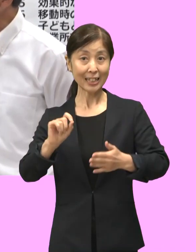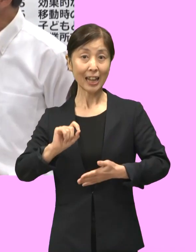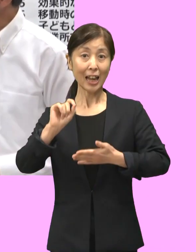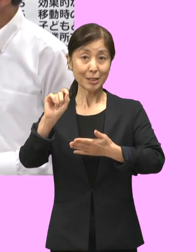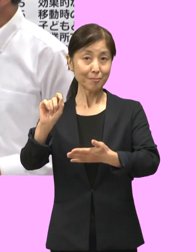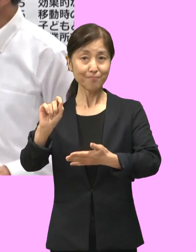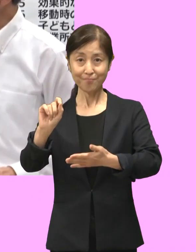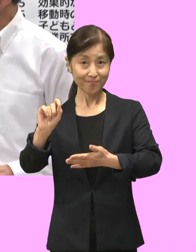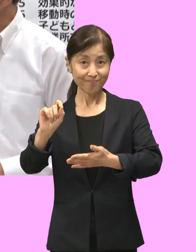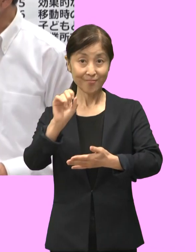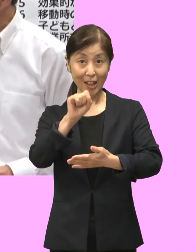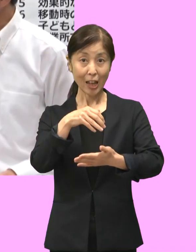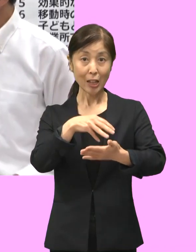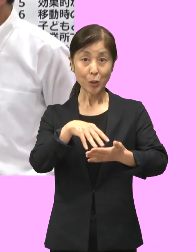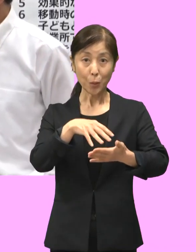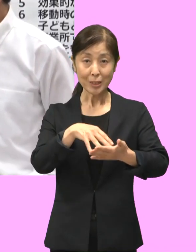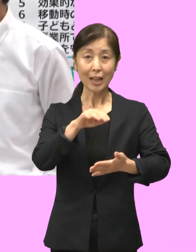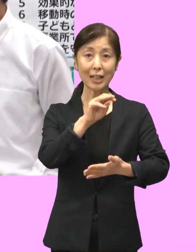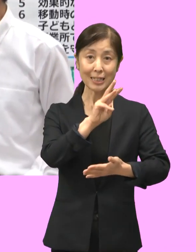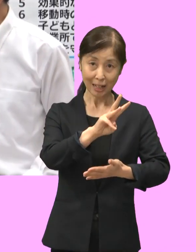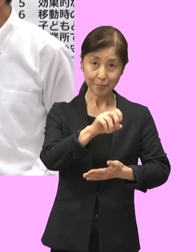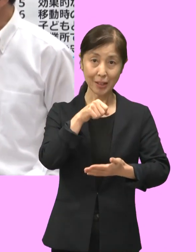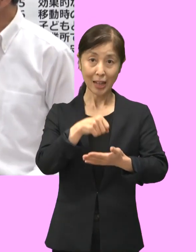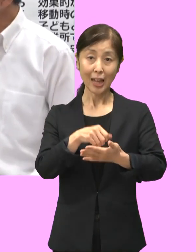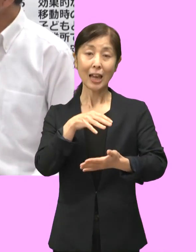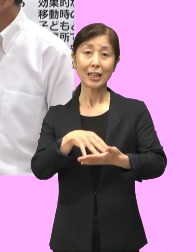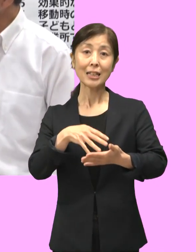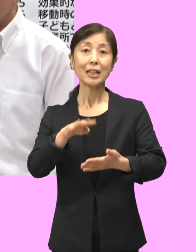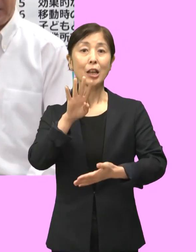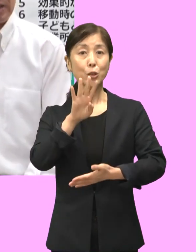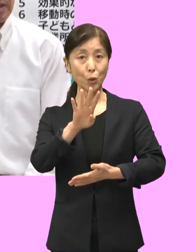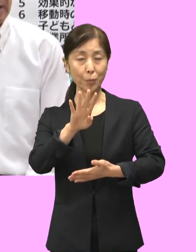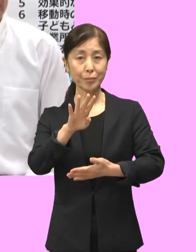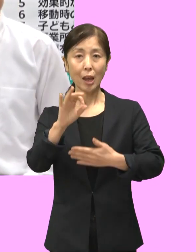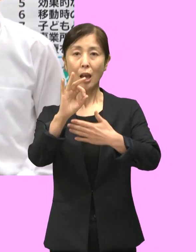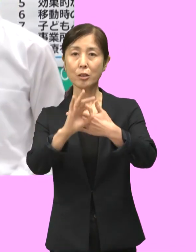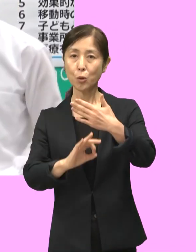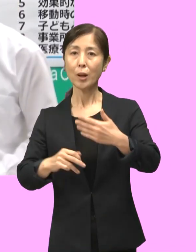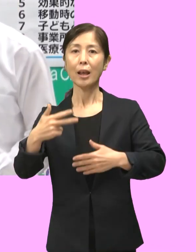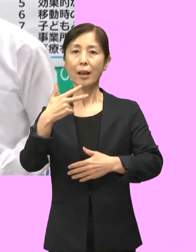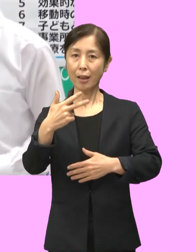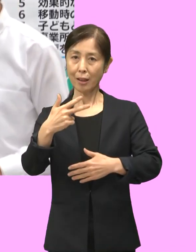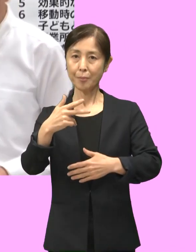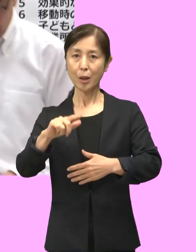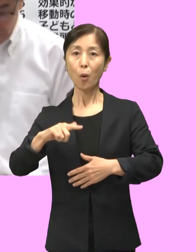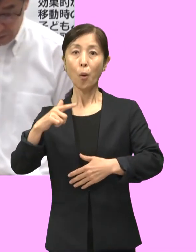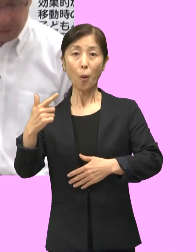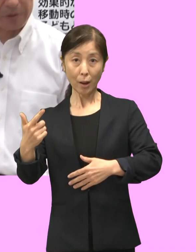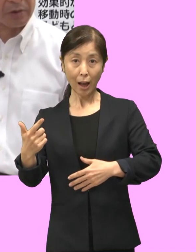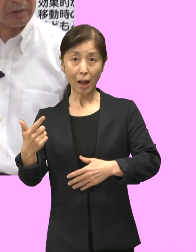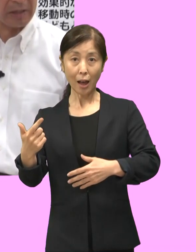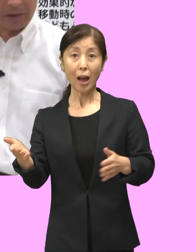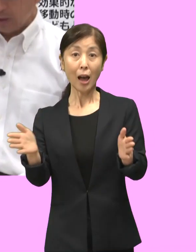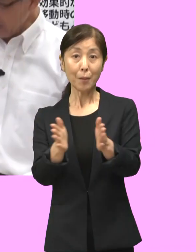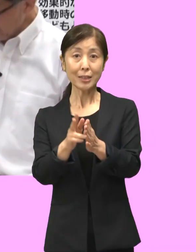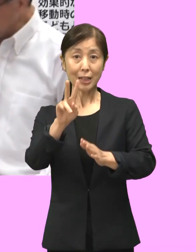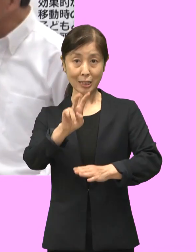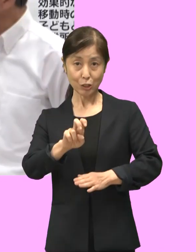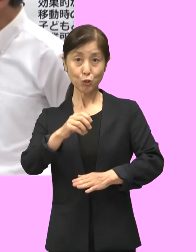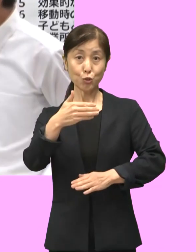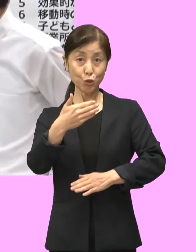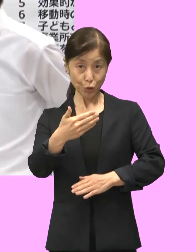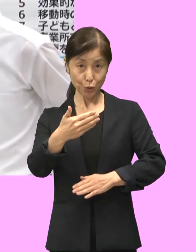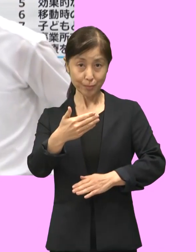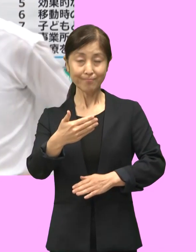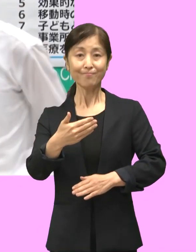ますのは、予算が3件、決算が4件、条例が7件、その他を含めまして合計29件になります。